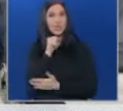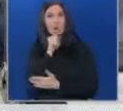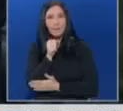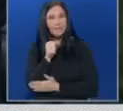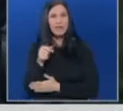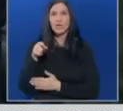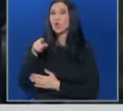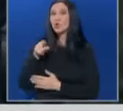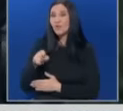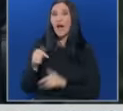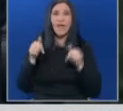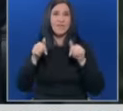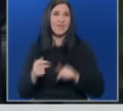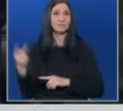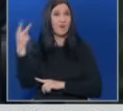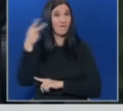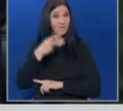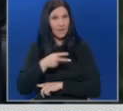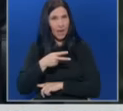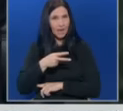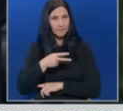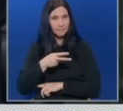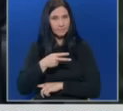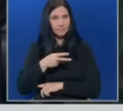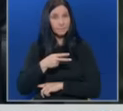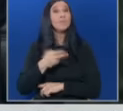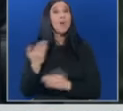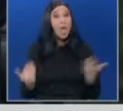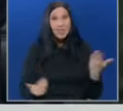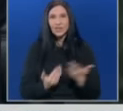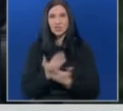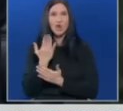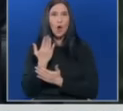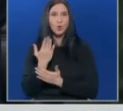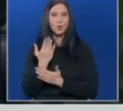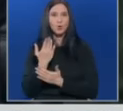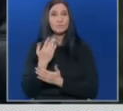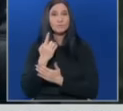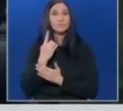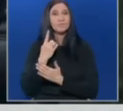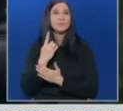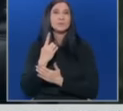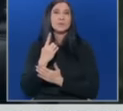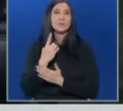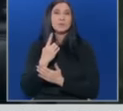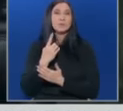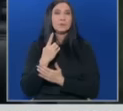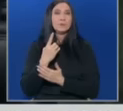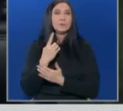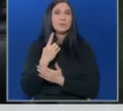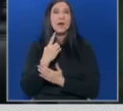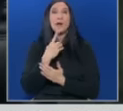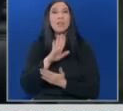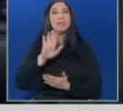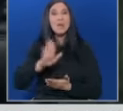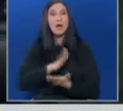че това, а и днес го повтарям, е началото, и се надявам да е началото, на